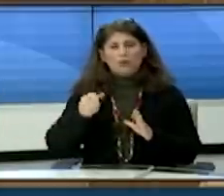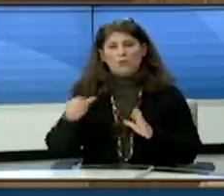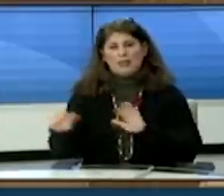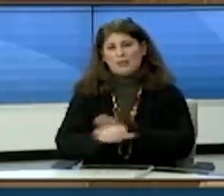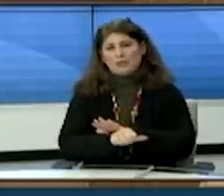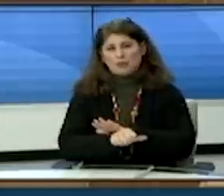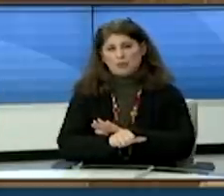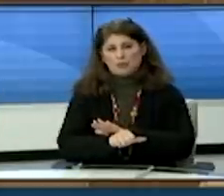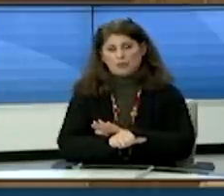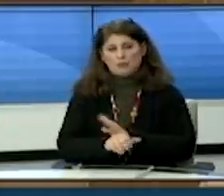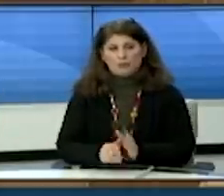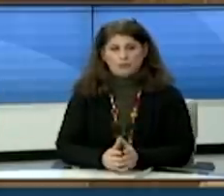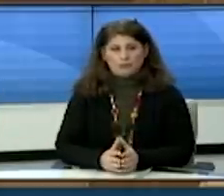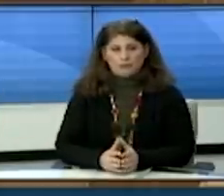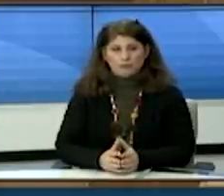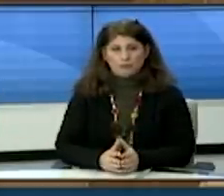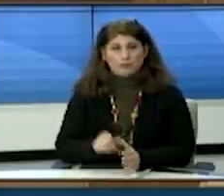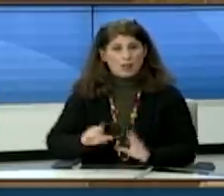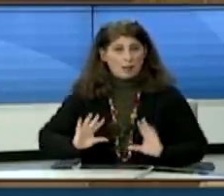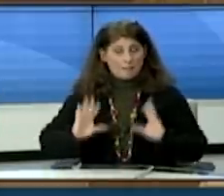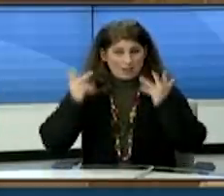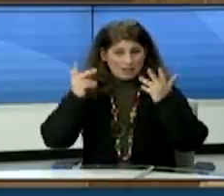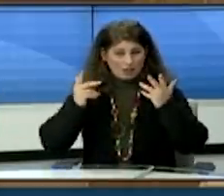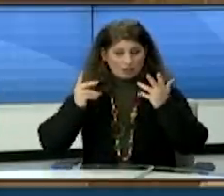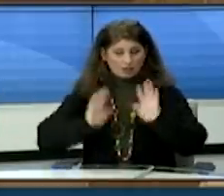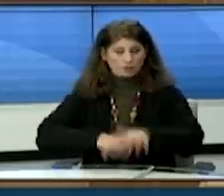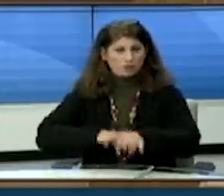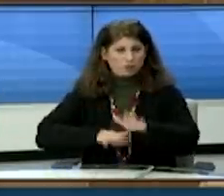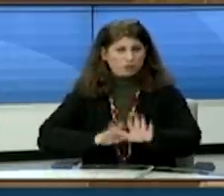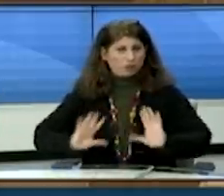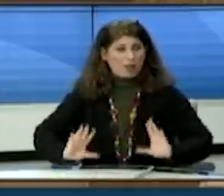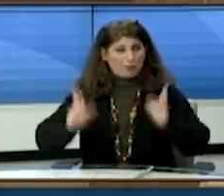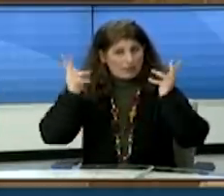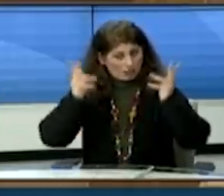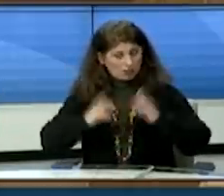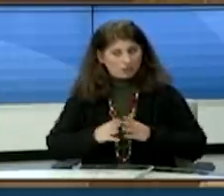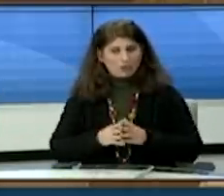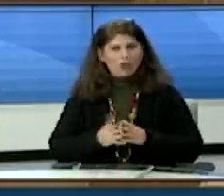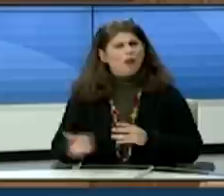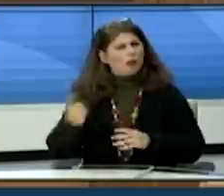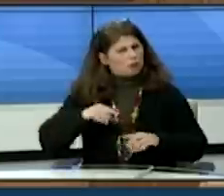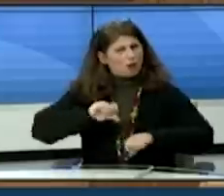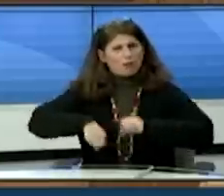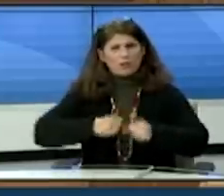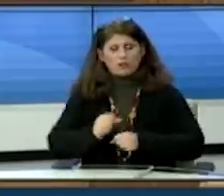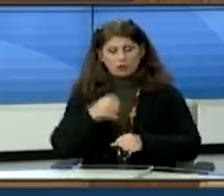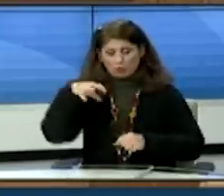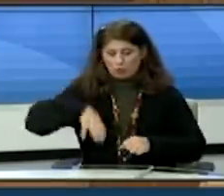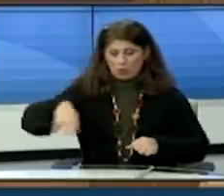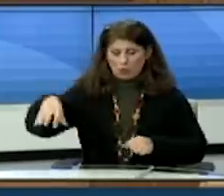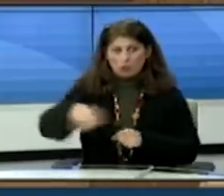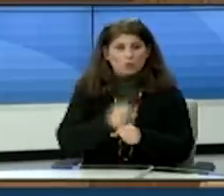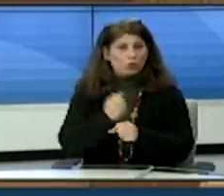πίσω. Αυτές οι απεργιακές κινητοποιήσεις, αλλά και άλλες δραστηριότητες σε χώρους